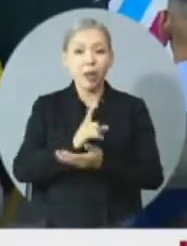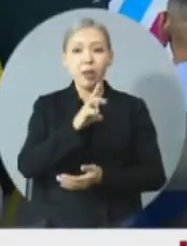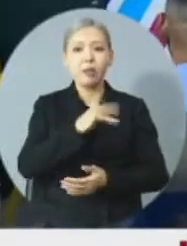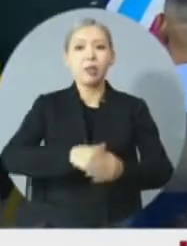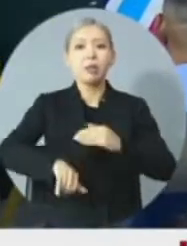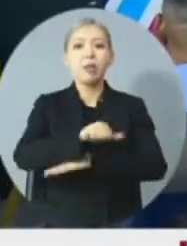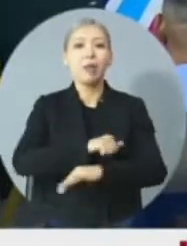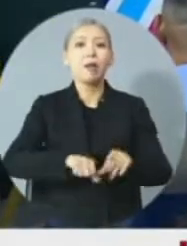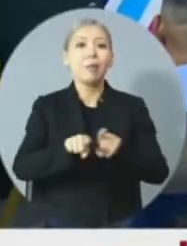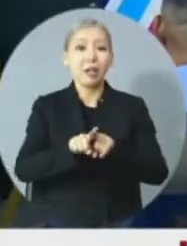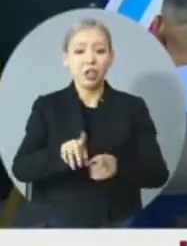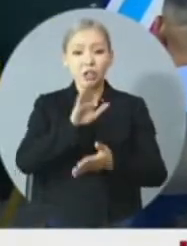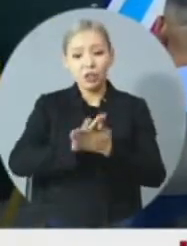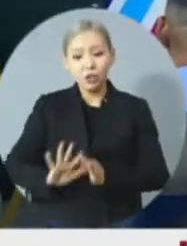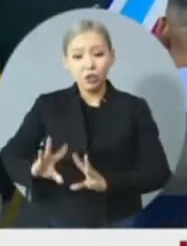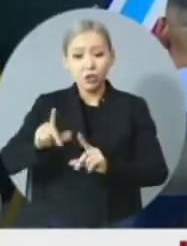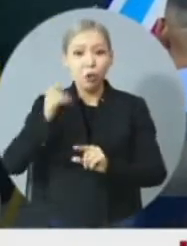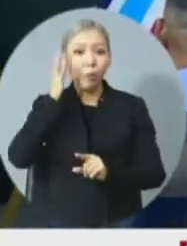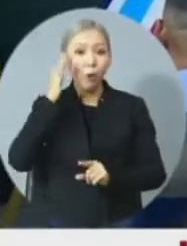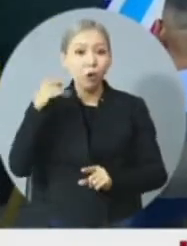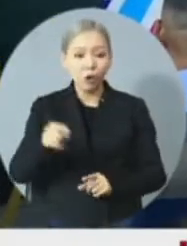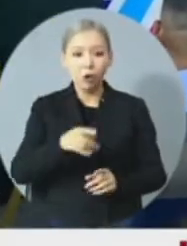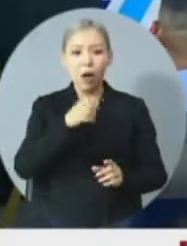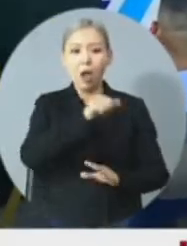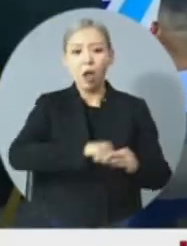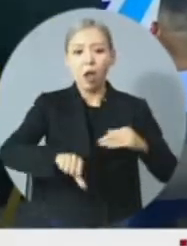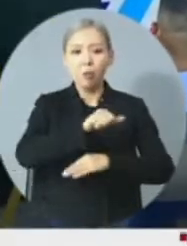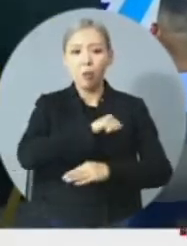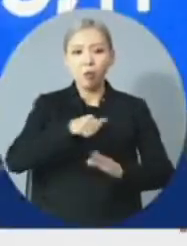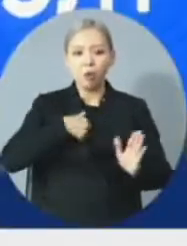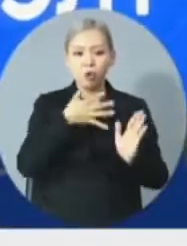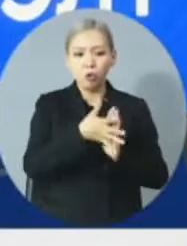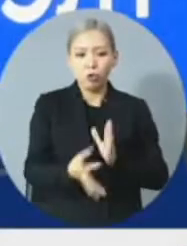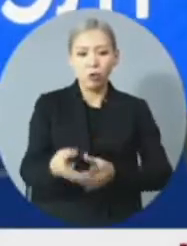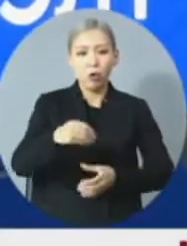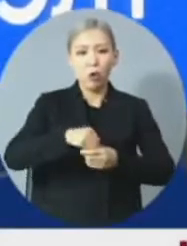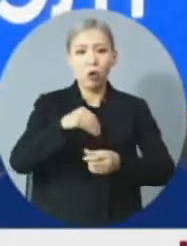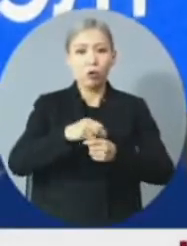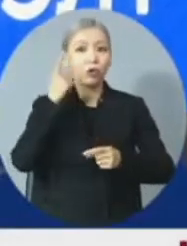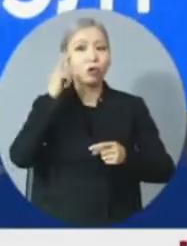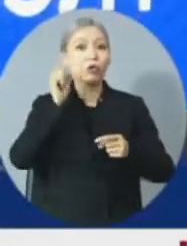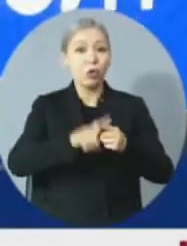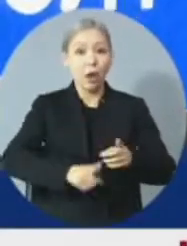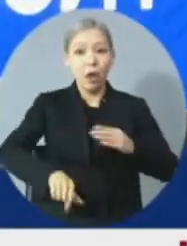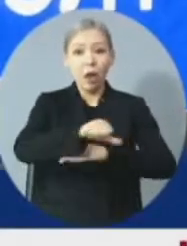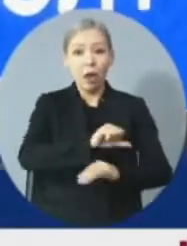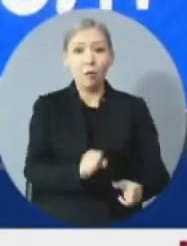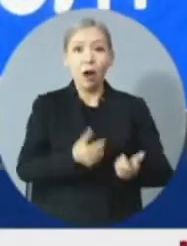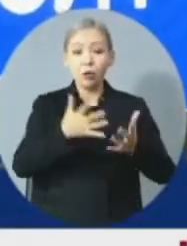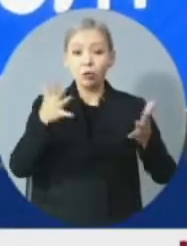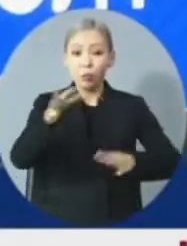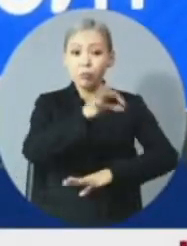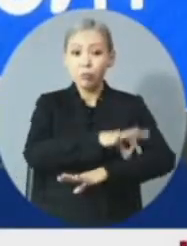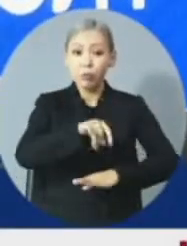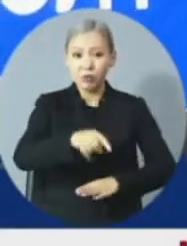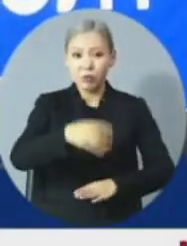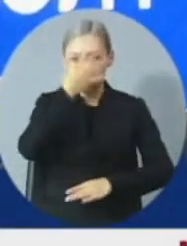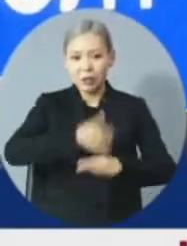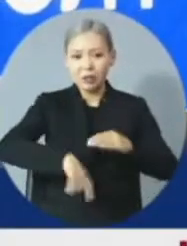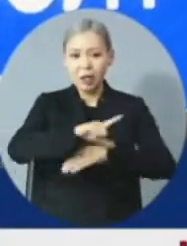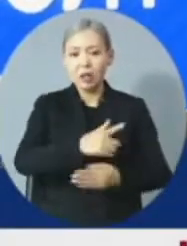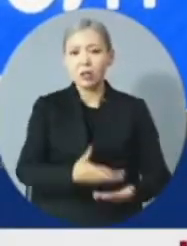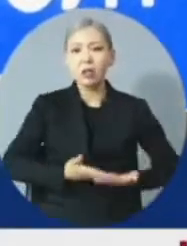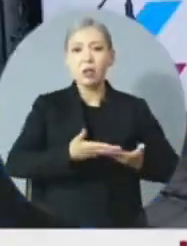айдлах юм. Шин сэргэлтийн бодлогоор аймагуудыг төсвөө өөрсдөө бүрдүүлдэг байхаар зорж байгаа. Инхийн тулд аймагт хэрэгжиж буй том төслүүдийг засгийн